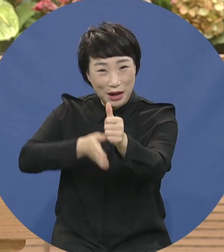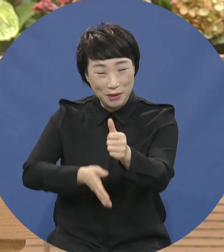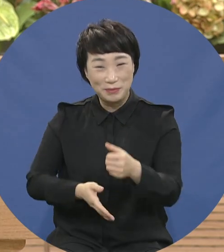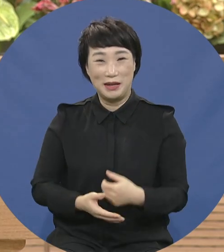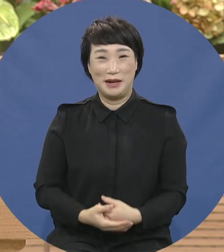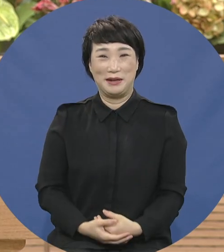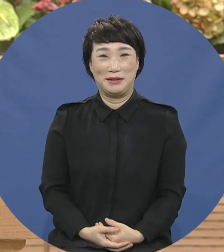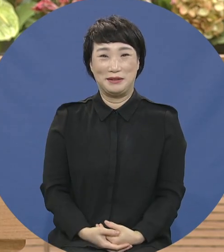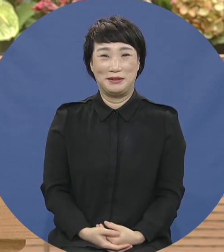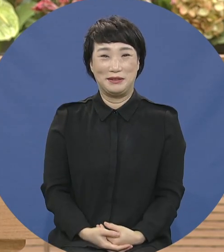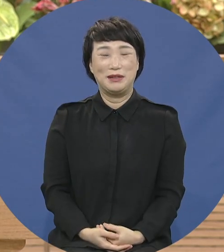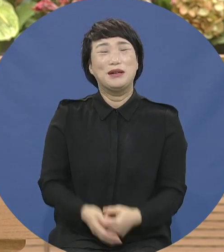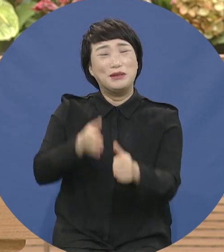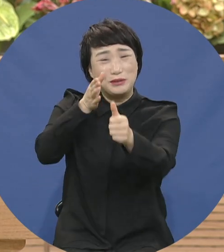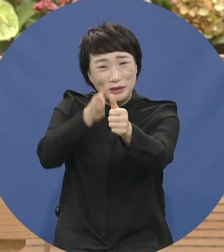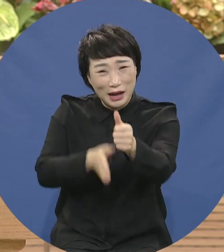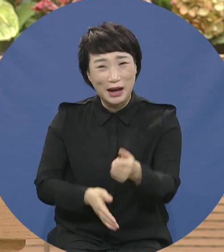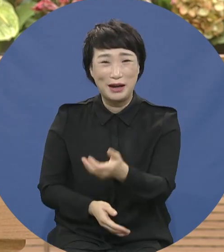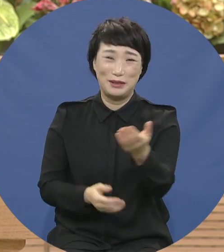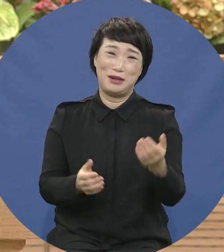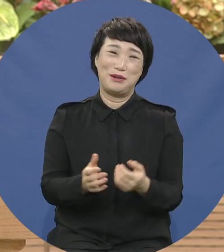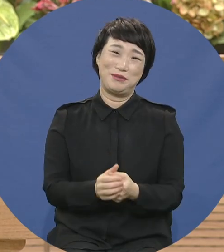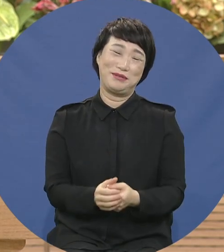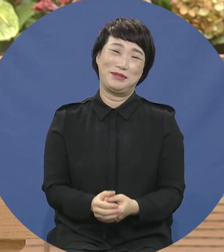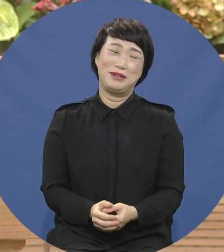축원합니다. 축원합니다.